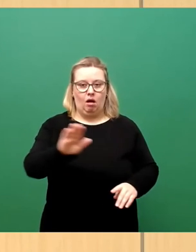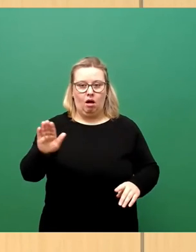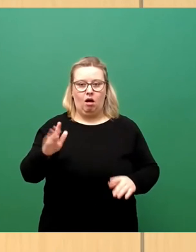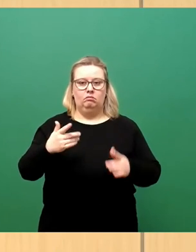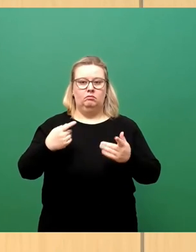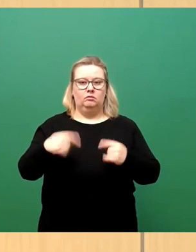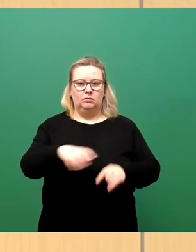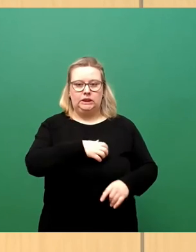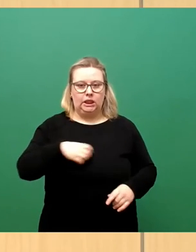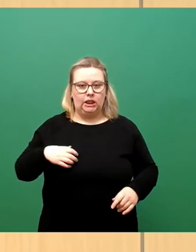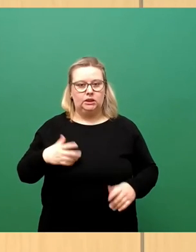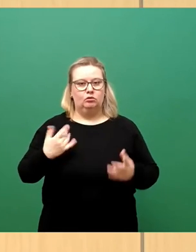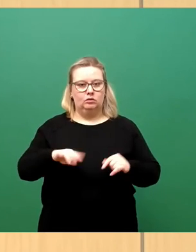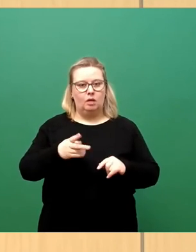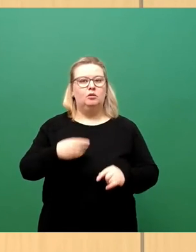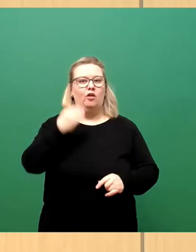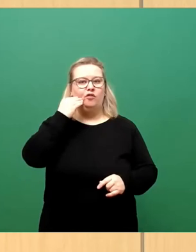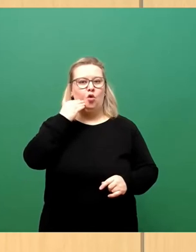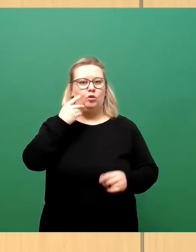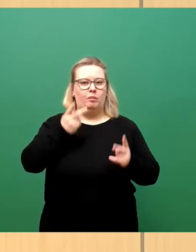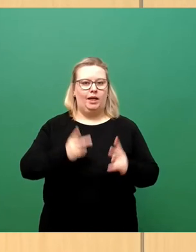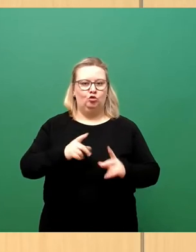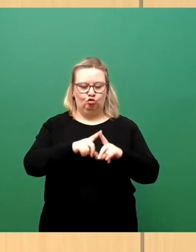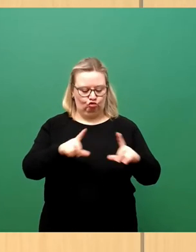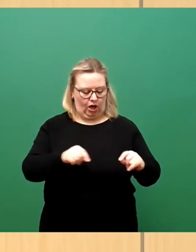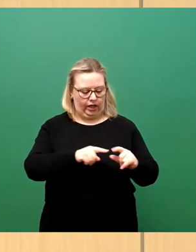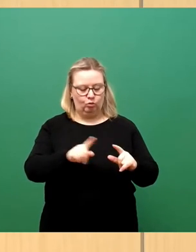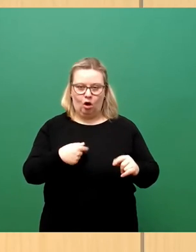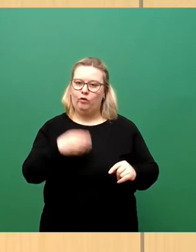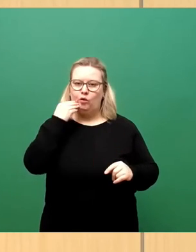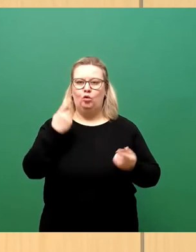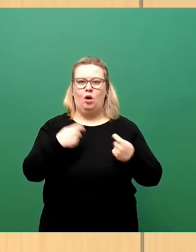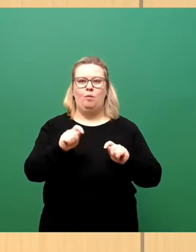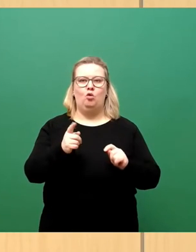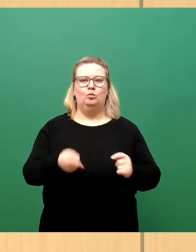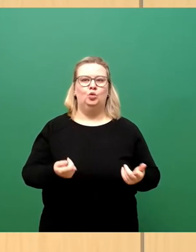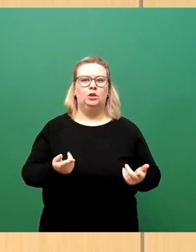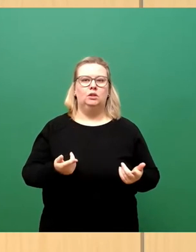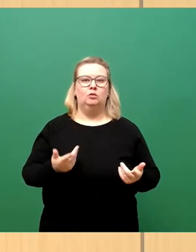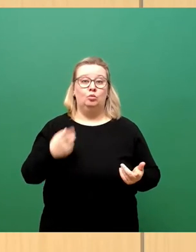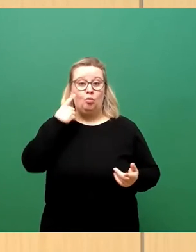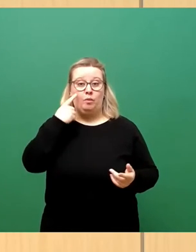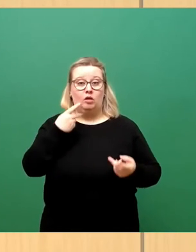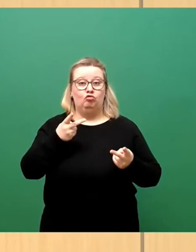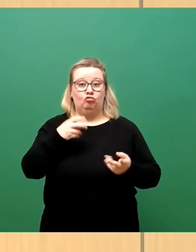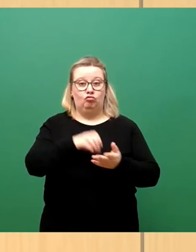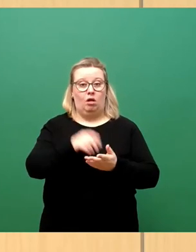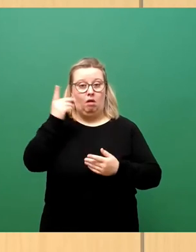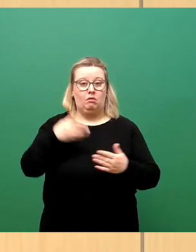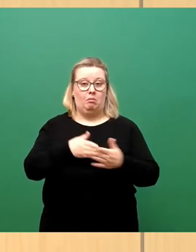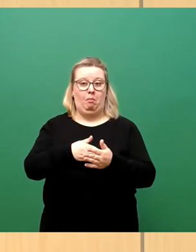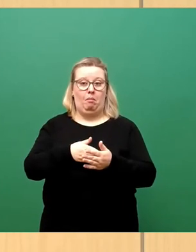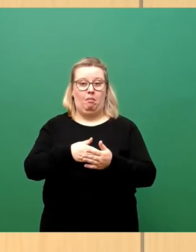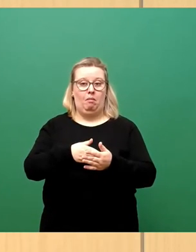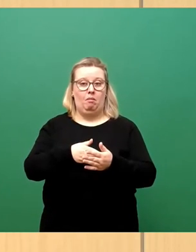Dresden auf einen Berechtigungsschein. Da müssen wir auch dafür sorgen, dass die Wohnungen so zustande kommen. Und daran scheitert dieser Stadtrat jetzt, weil wir das gerade nicht